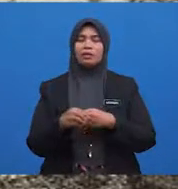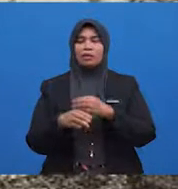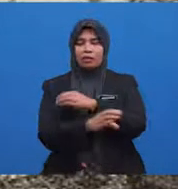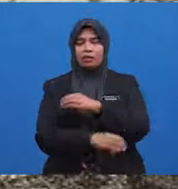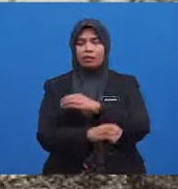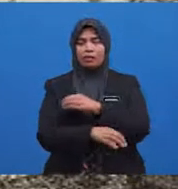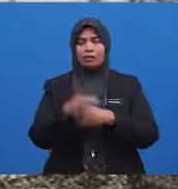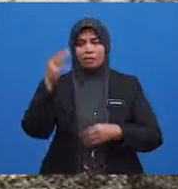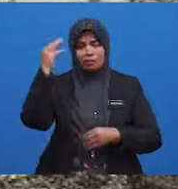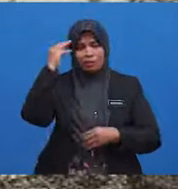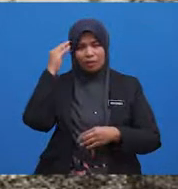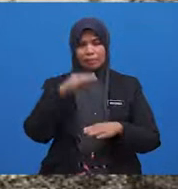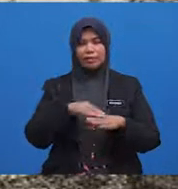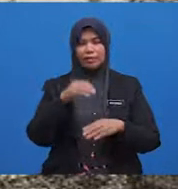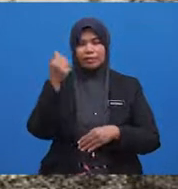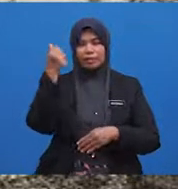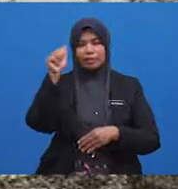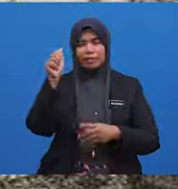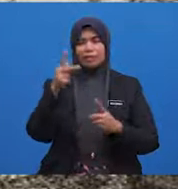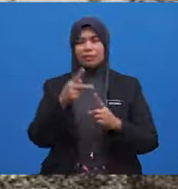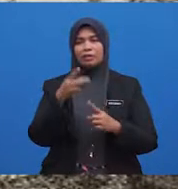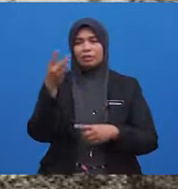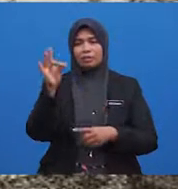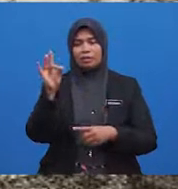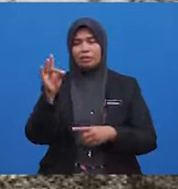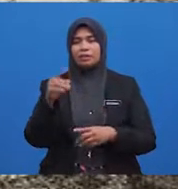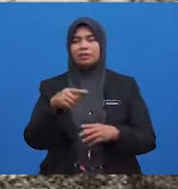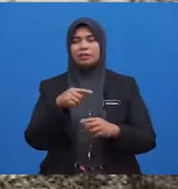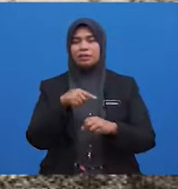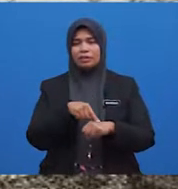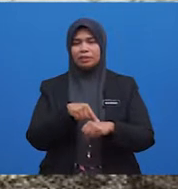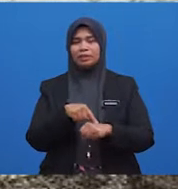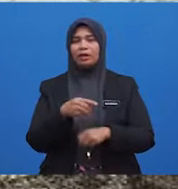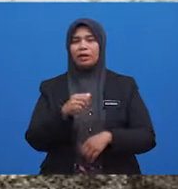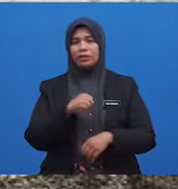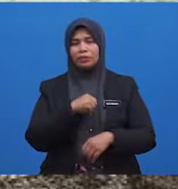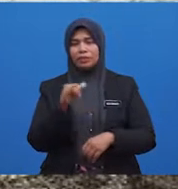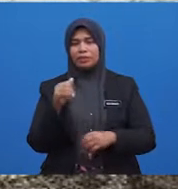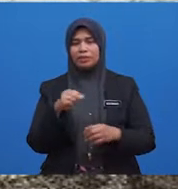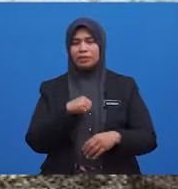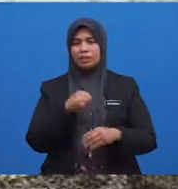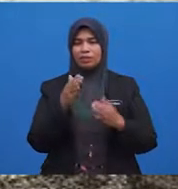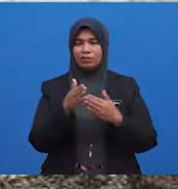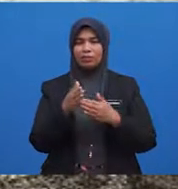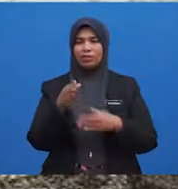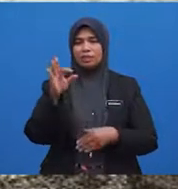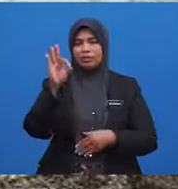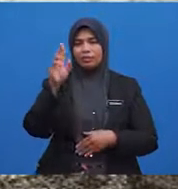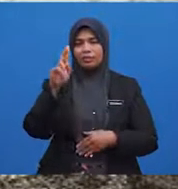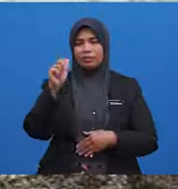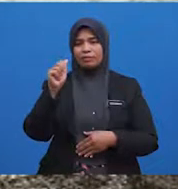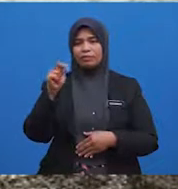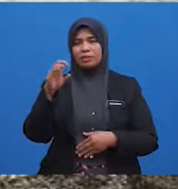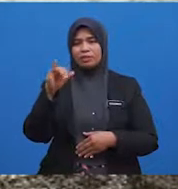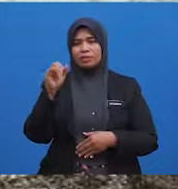pada abad ke-18 diakui sendiri oleh pedagang. Surat Francis Light kepada Governor General British di